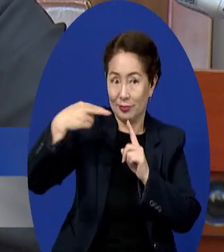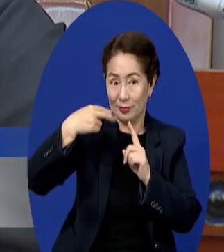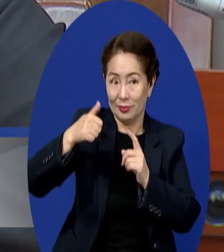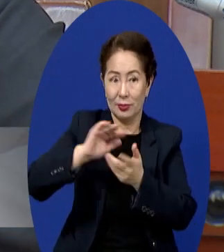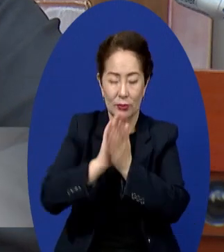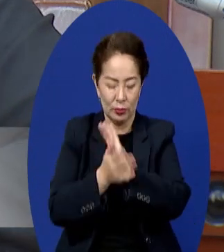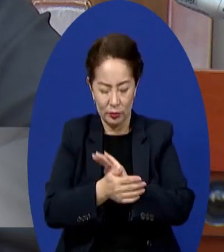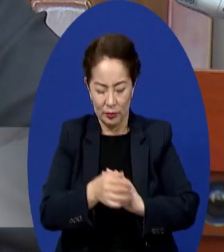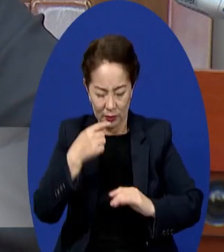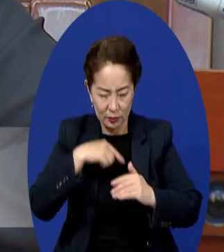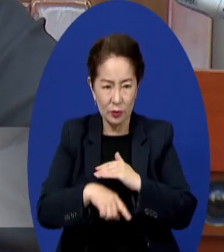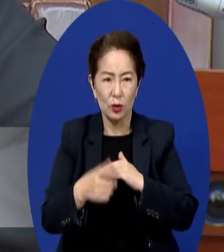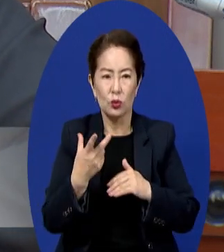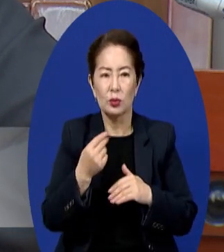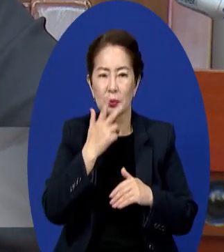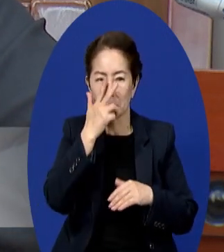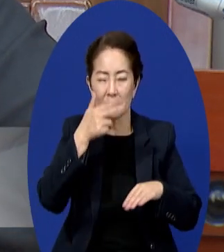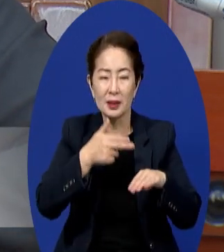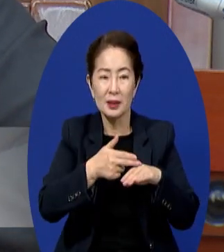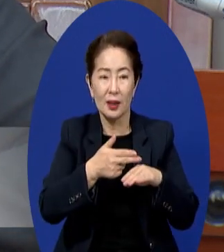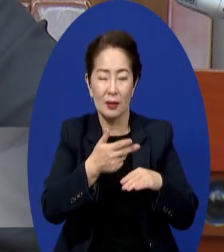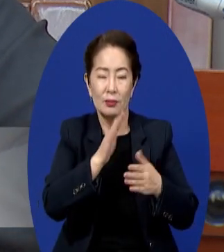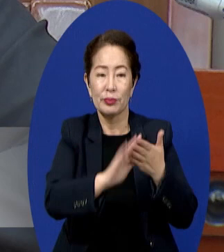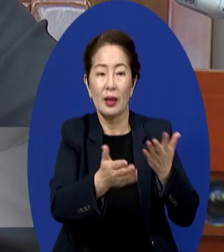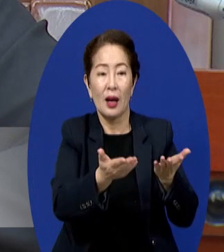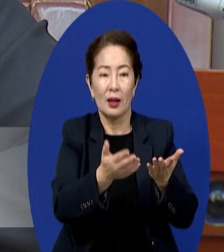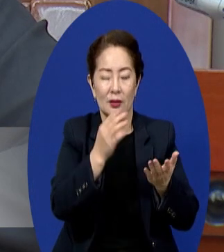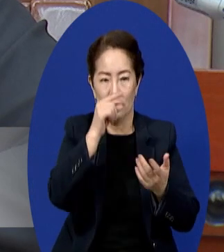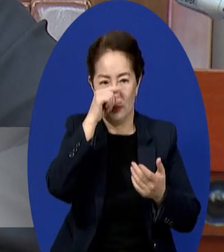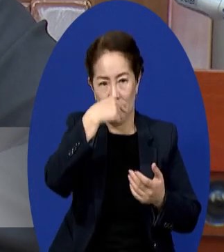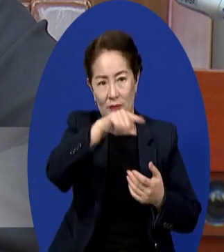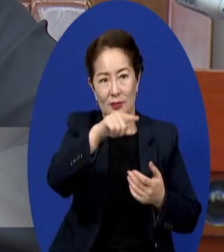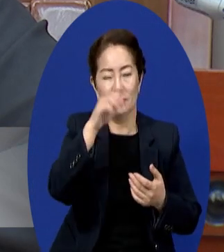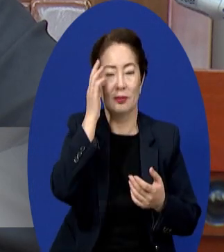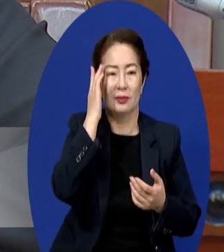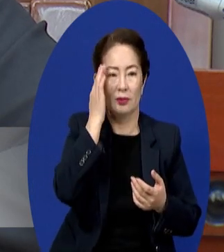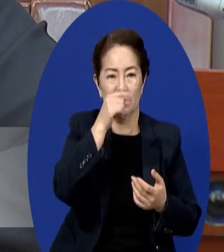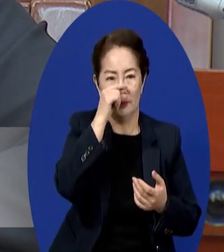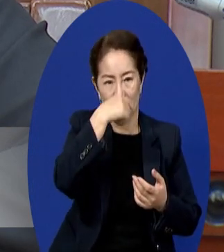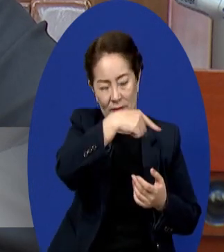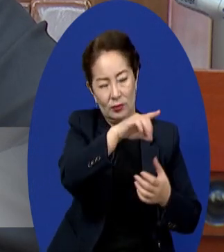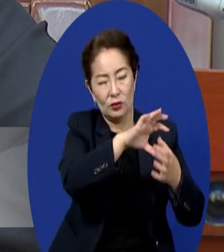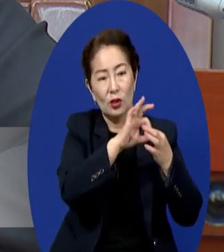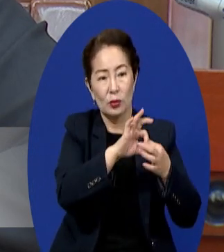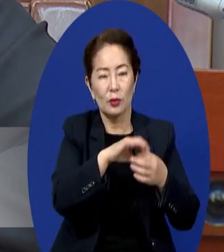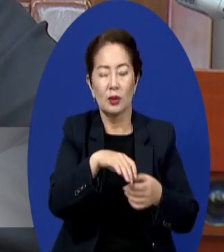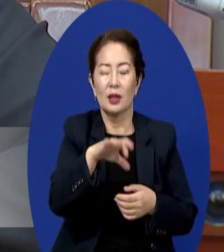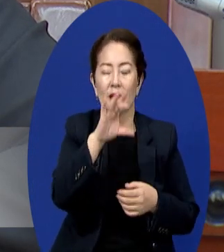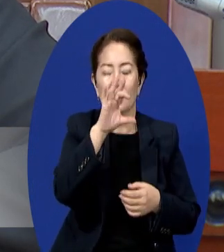манай бензин импортлогч компаниуд Роснефтийн Анкарскийн үйлдвэрээс л бүгд хамааралтай.